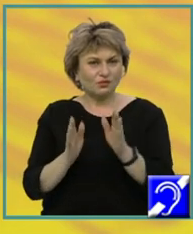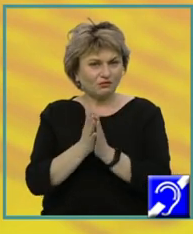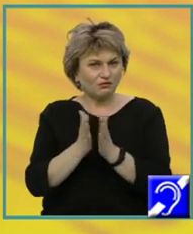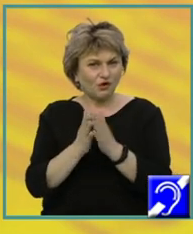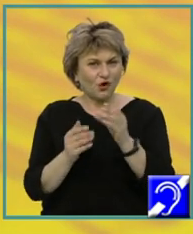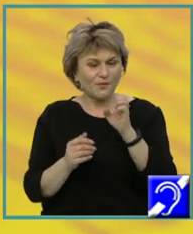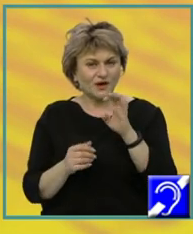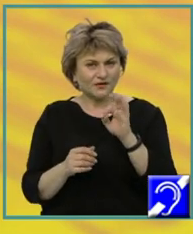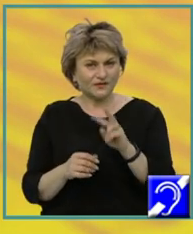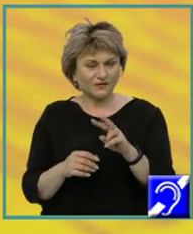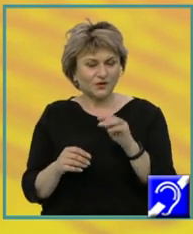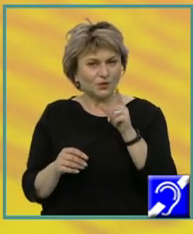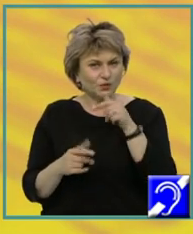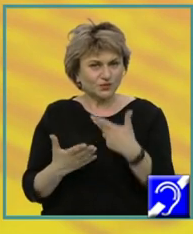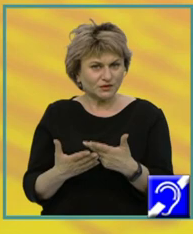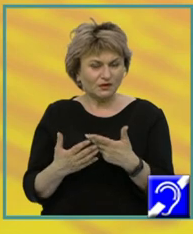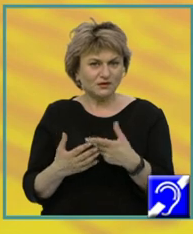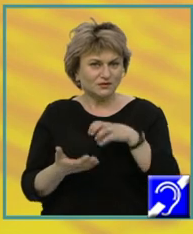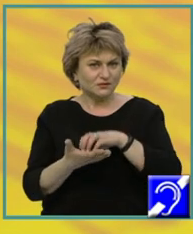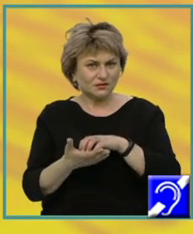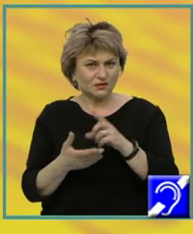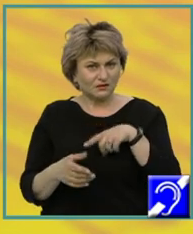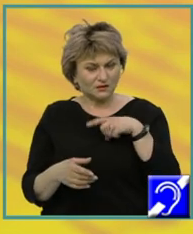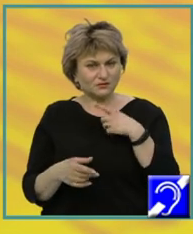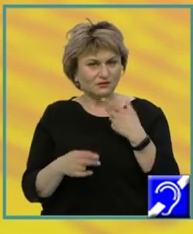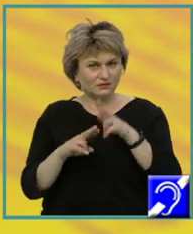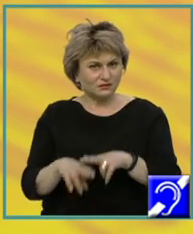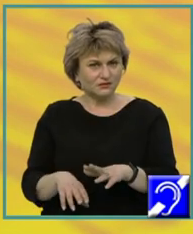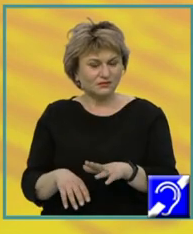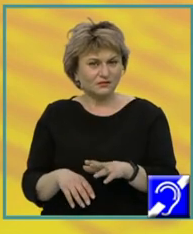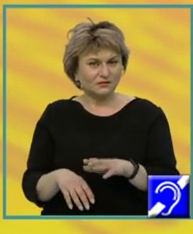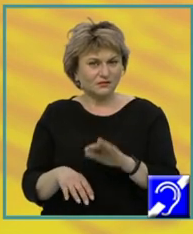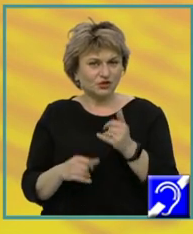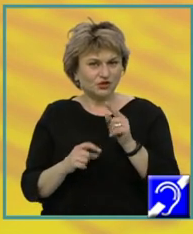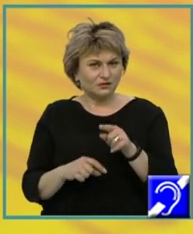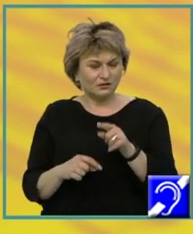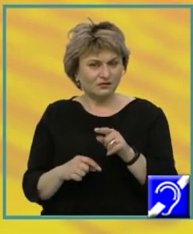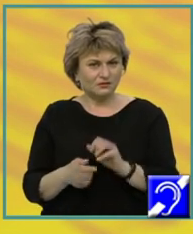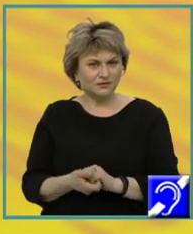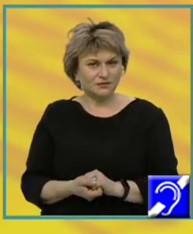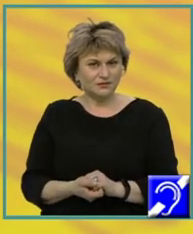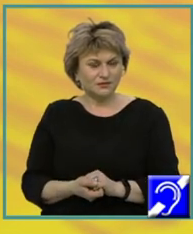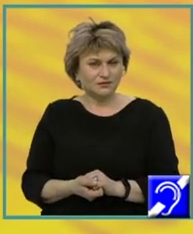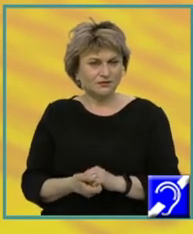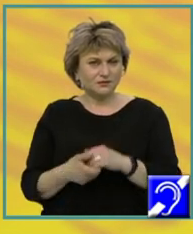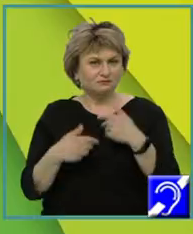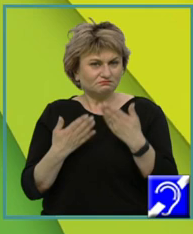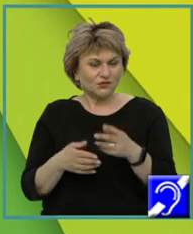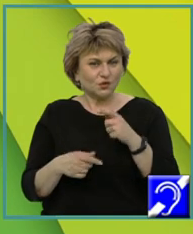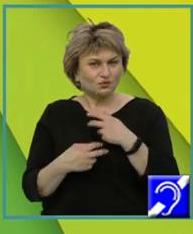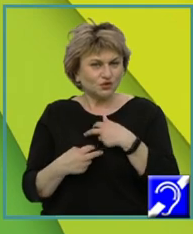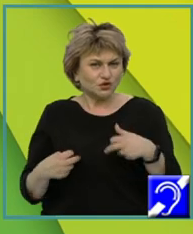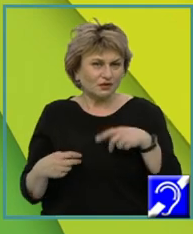obiectiv unde parcă receptorul este lăsat și el să dea o judecată